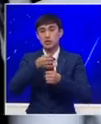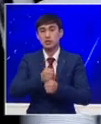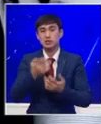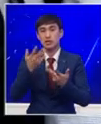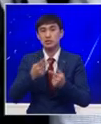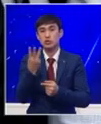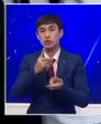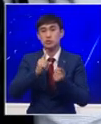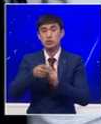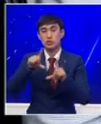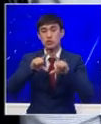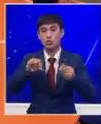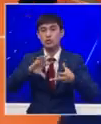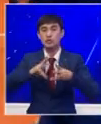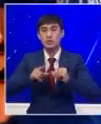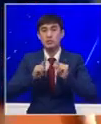количество трёхскоростной